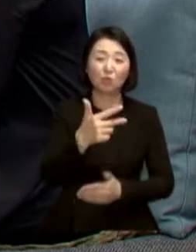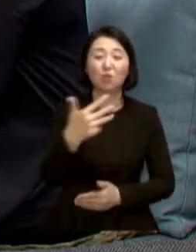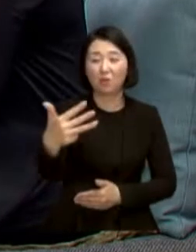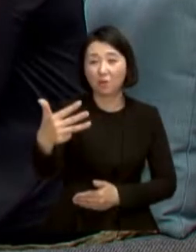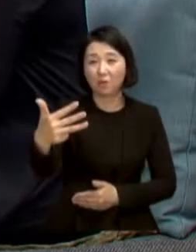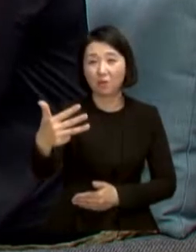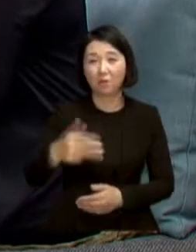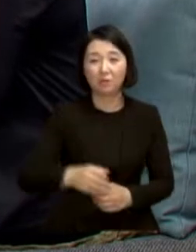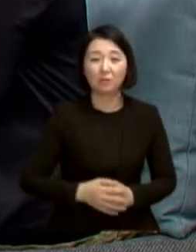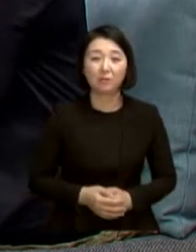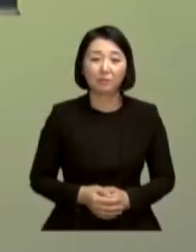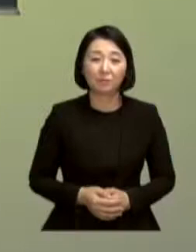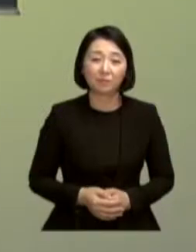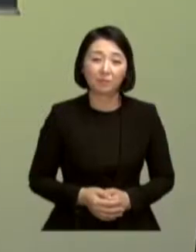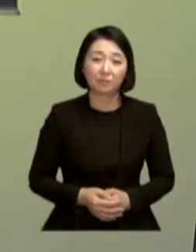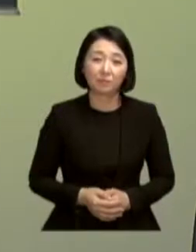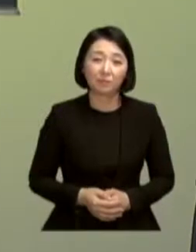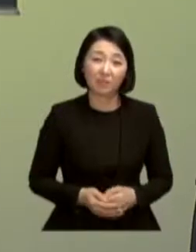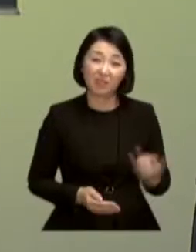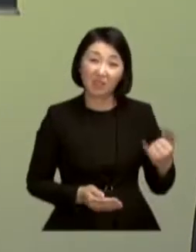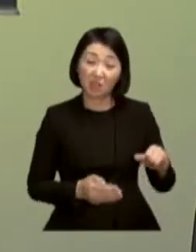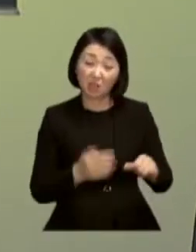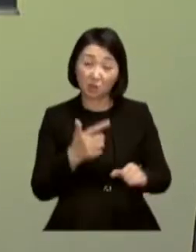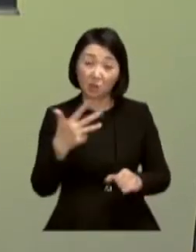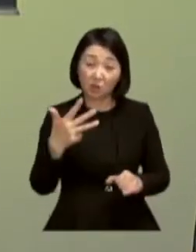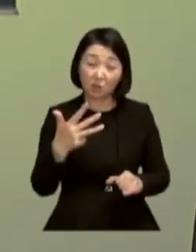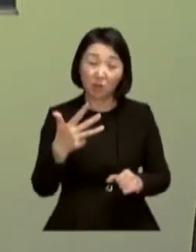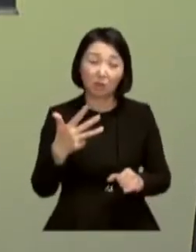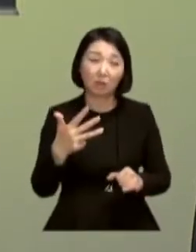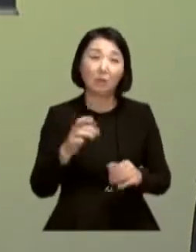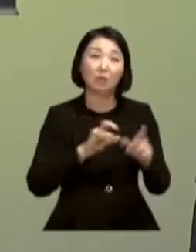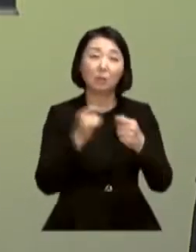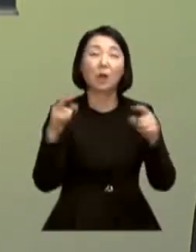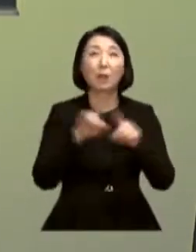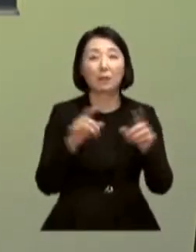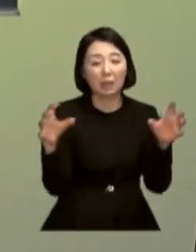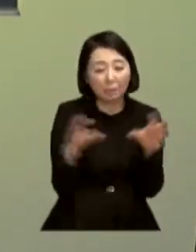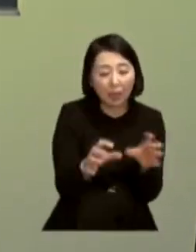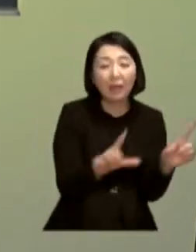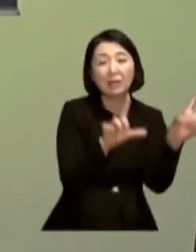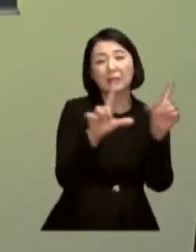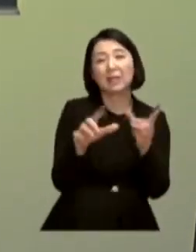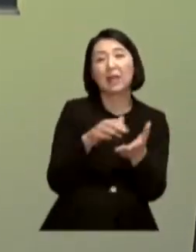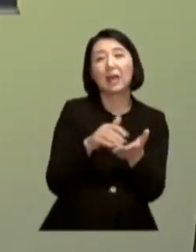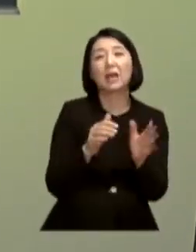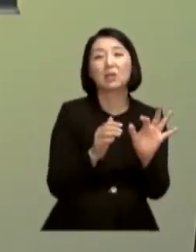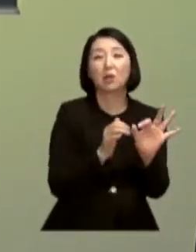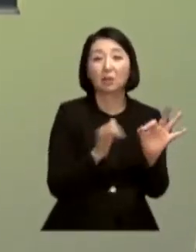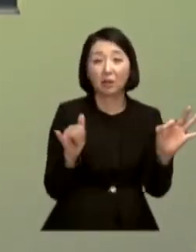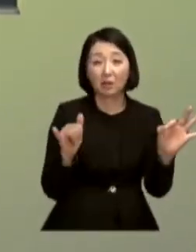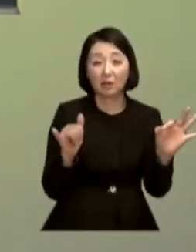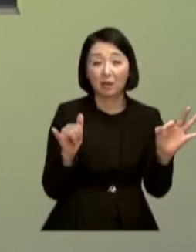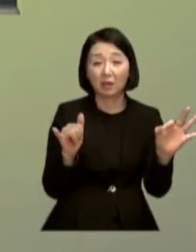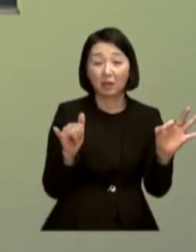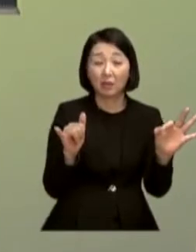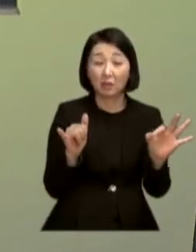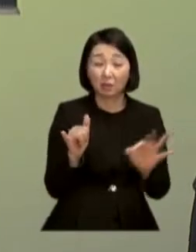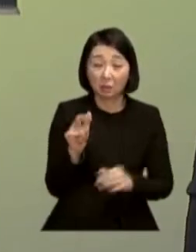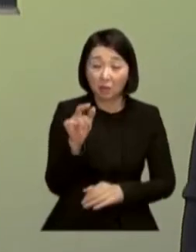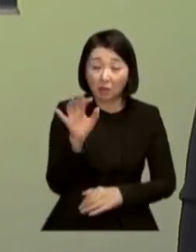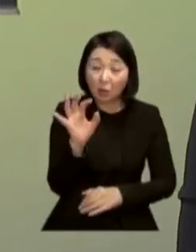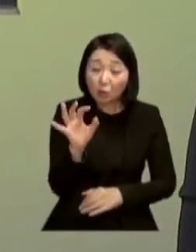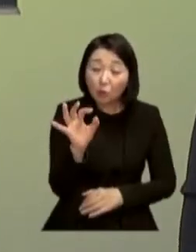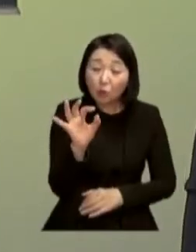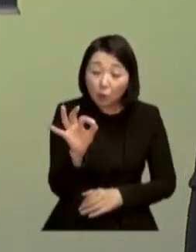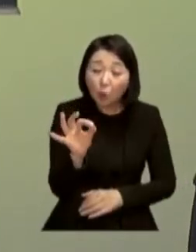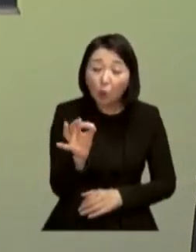7명에서 8명이거든요. 와. 자녀들이 7명에서 8명이기 때문에 보통 한 10명 정도가 살기 때문에 네. 적게 잡으면 150만